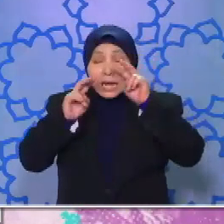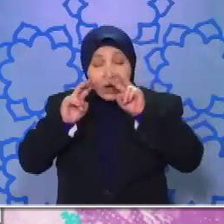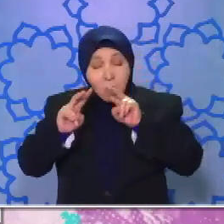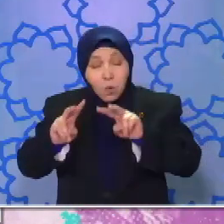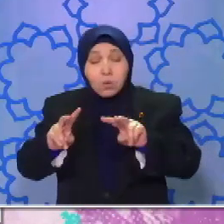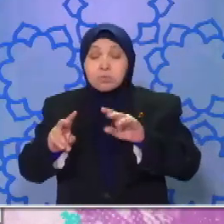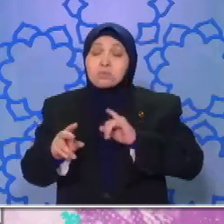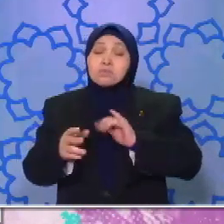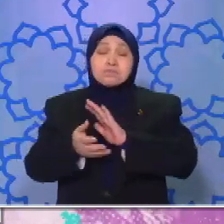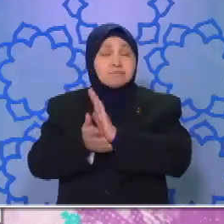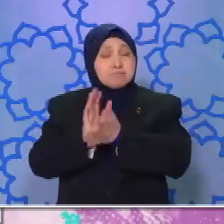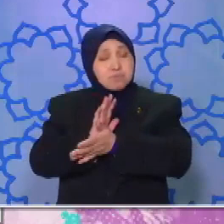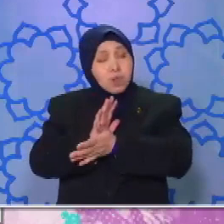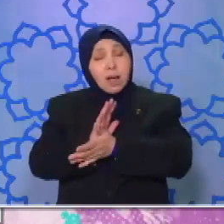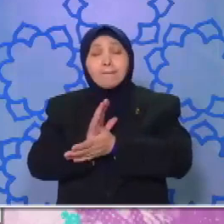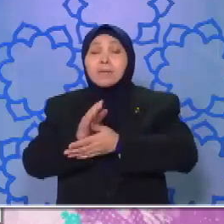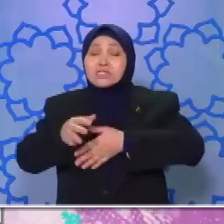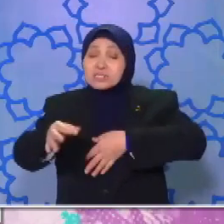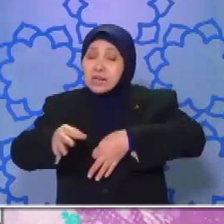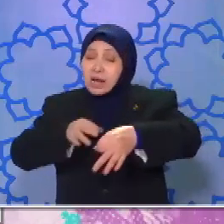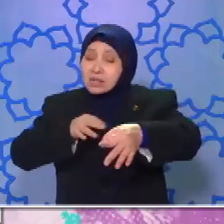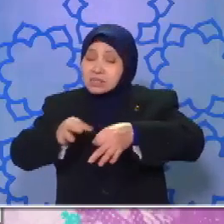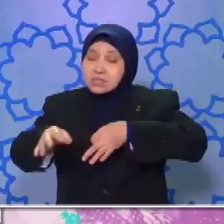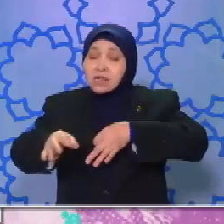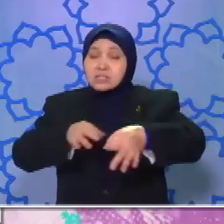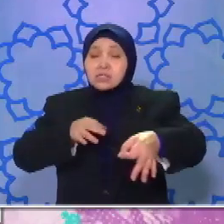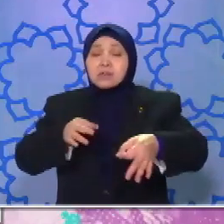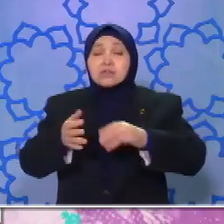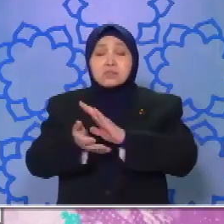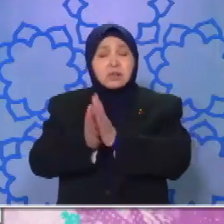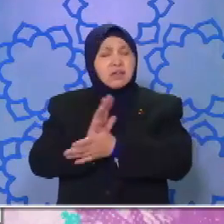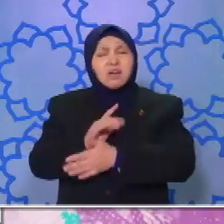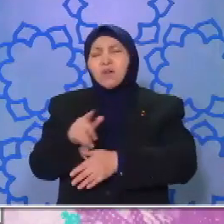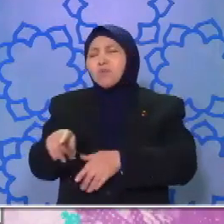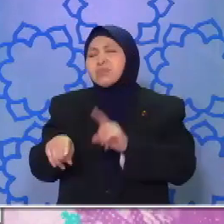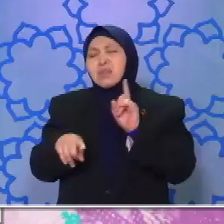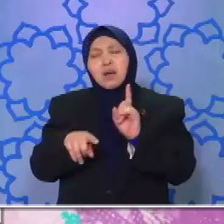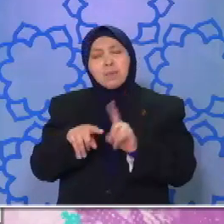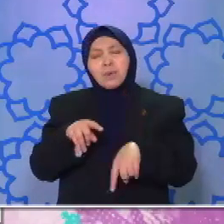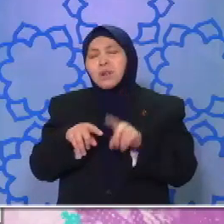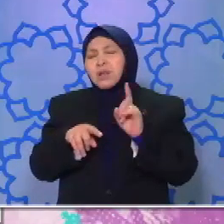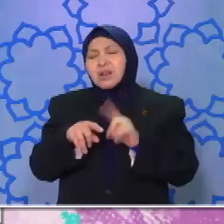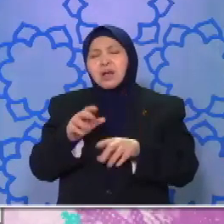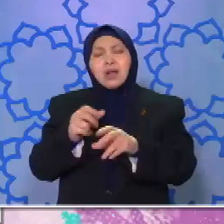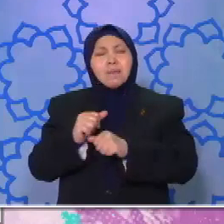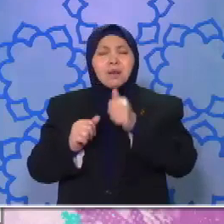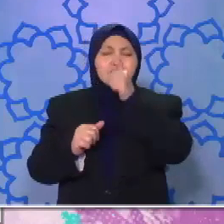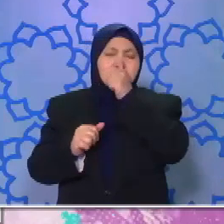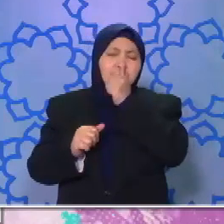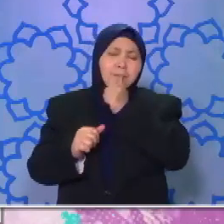ذلك تأويل ما لم تستطع عليه